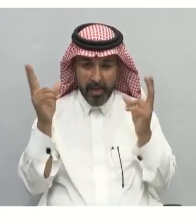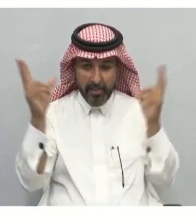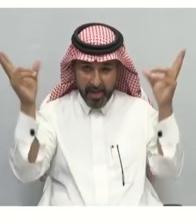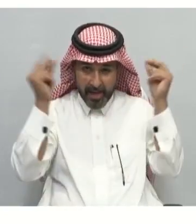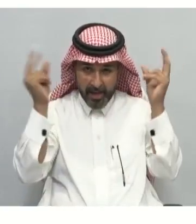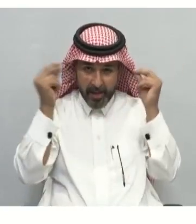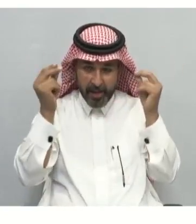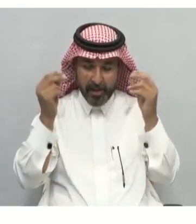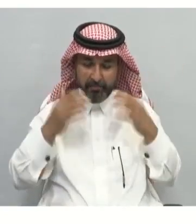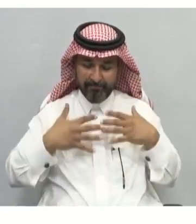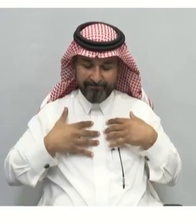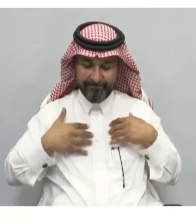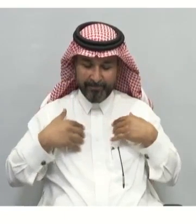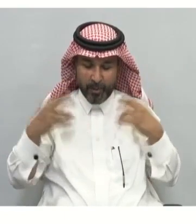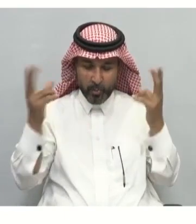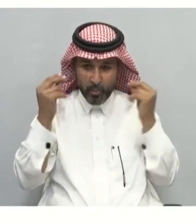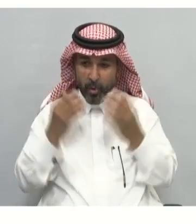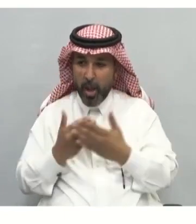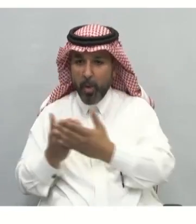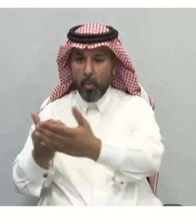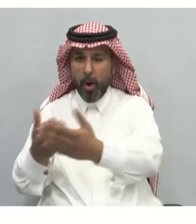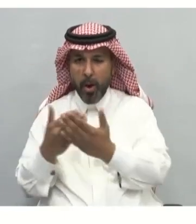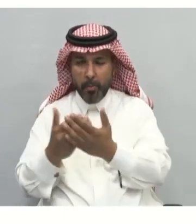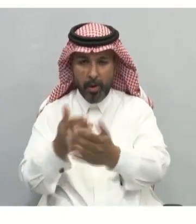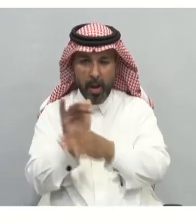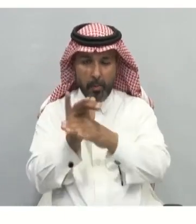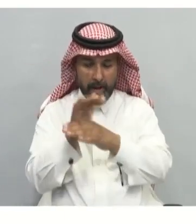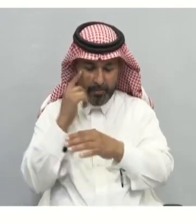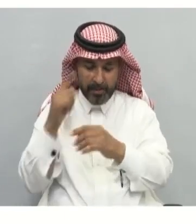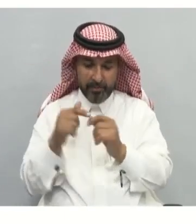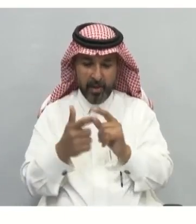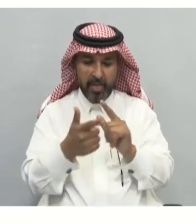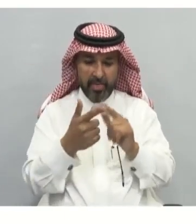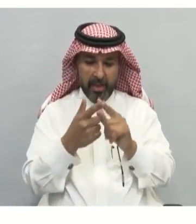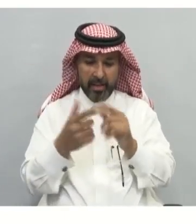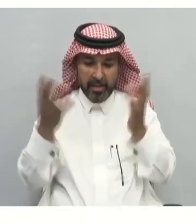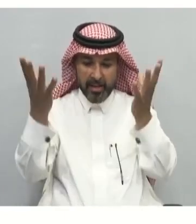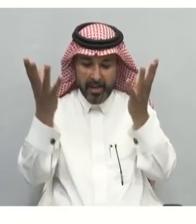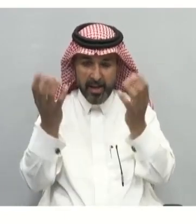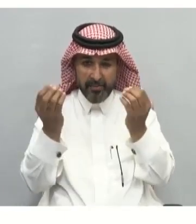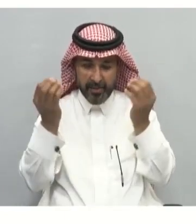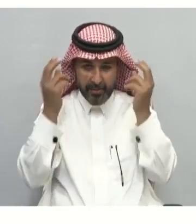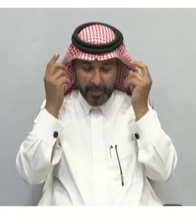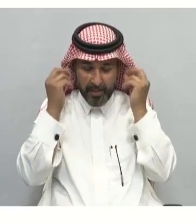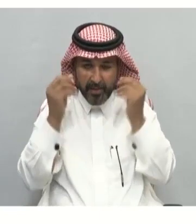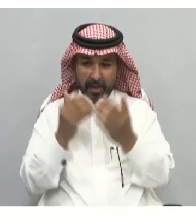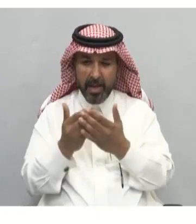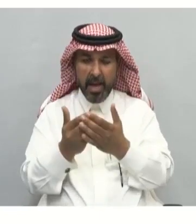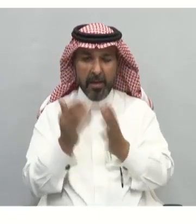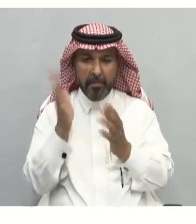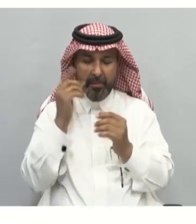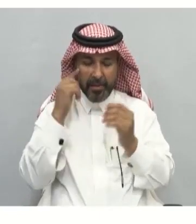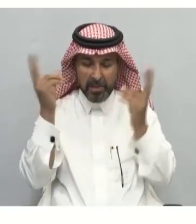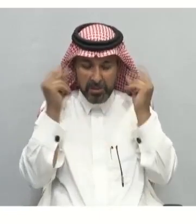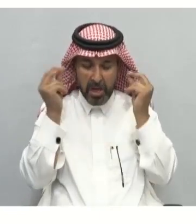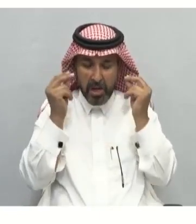بالعلم المبلغون له انتفعوا ونفع غيرهم والاجابه المبلغون للعلم دون ان ينتفعوا به